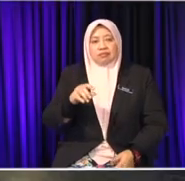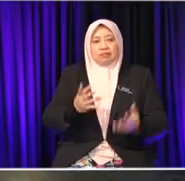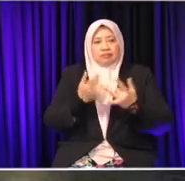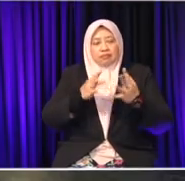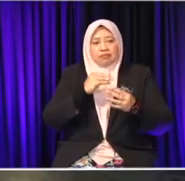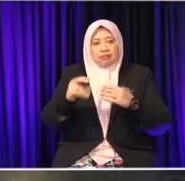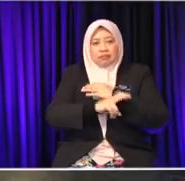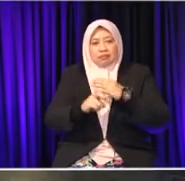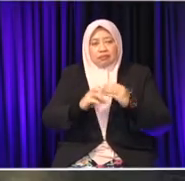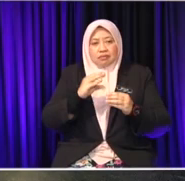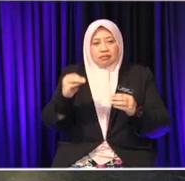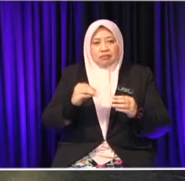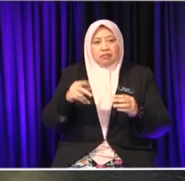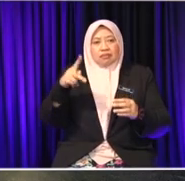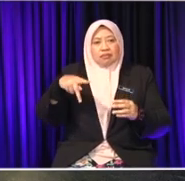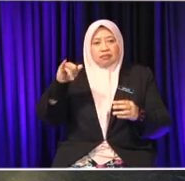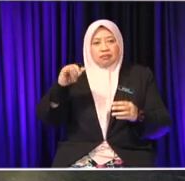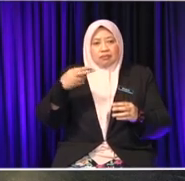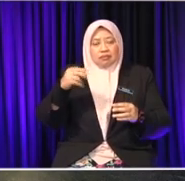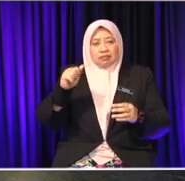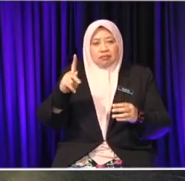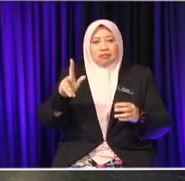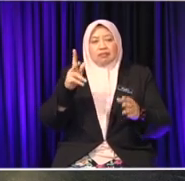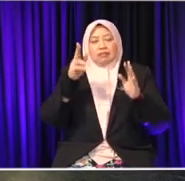dan sekarang kita pula akan berhasil